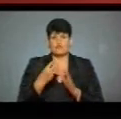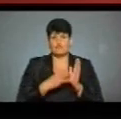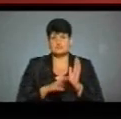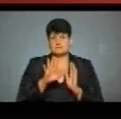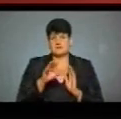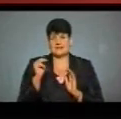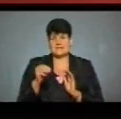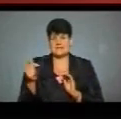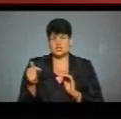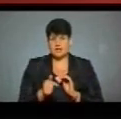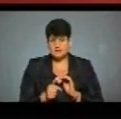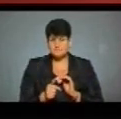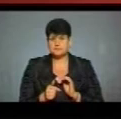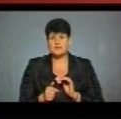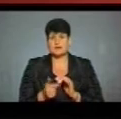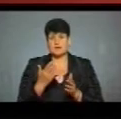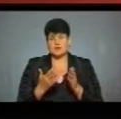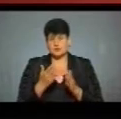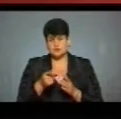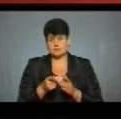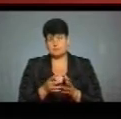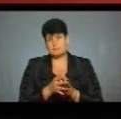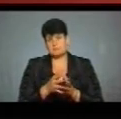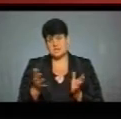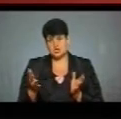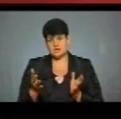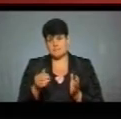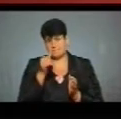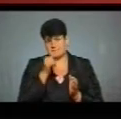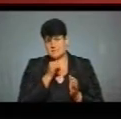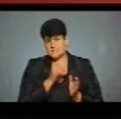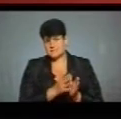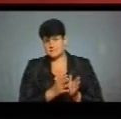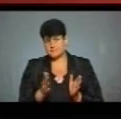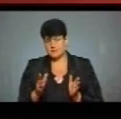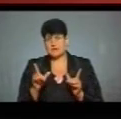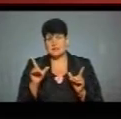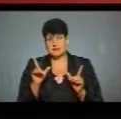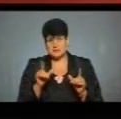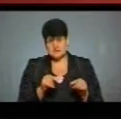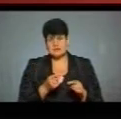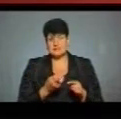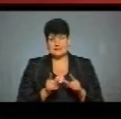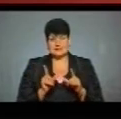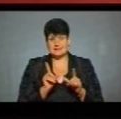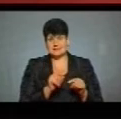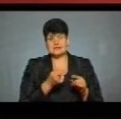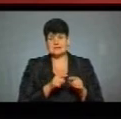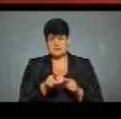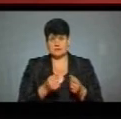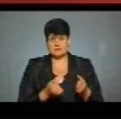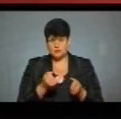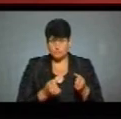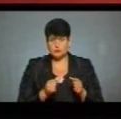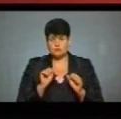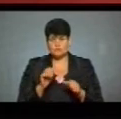85 тисяч гривень. Якщо більш як місяць ви їздите на такій автівці, то штраф може